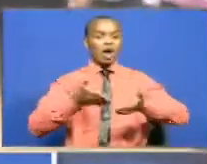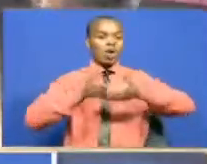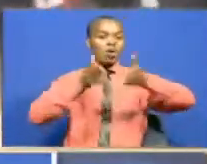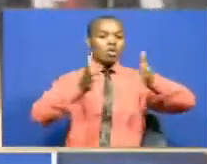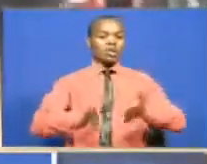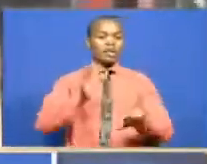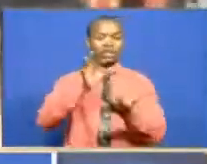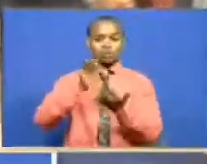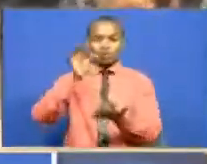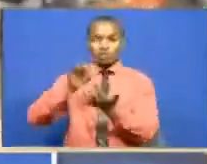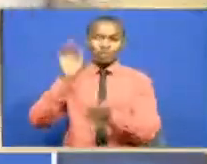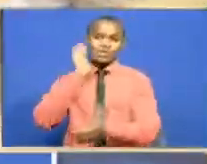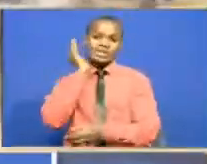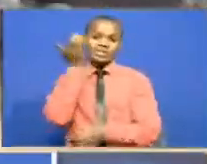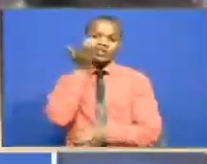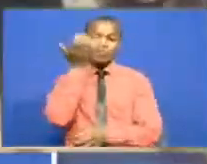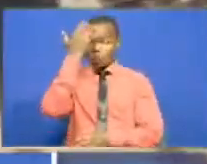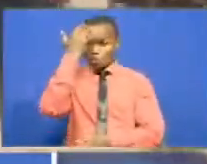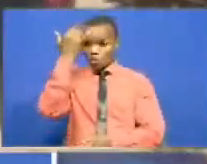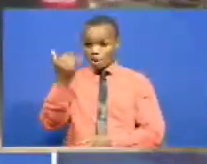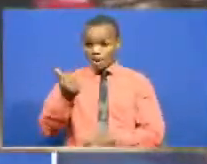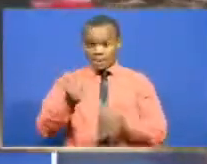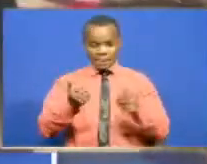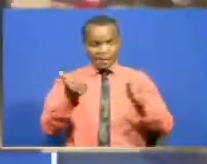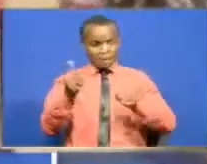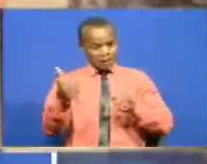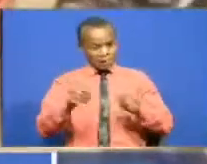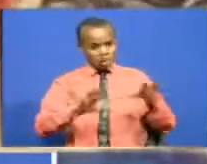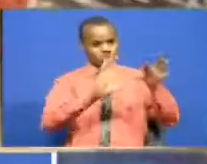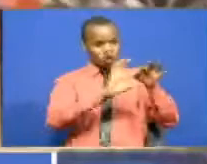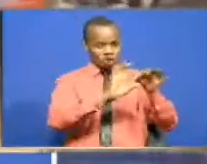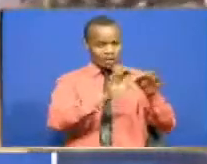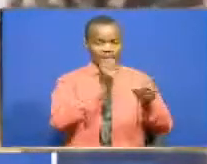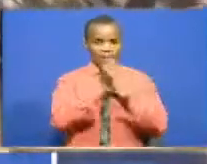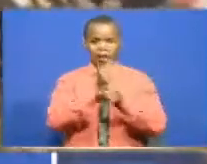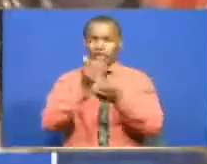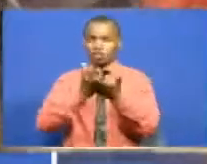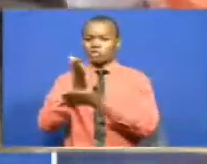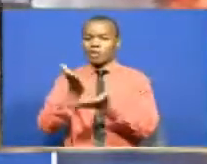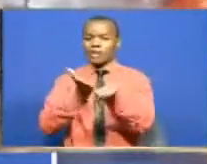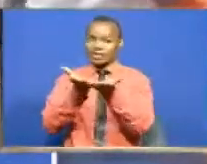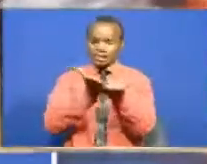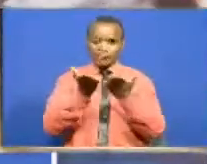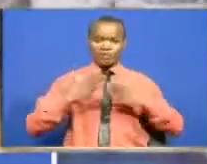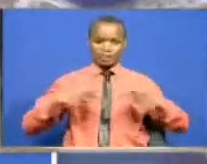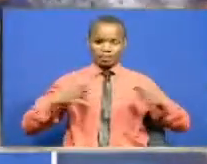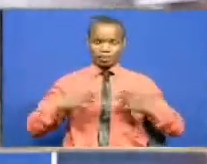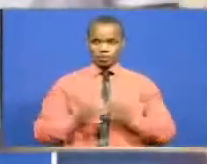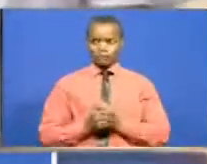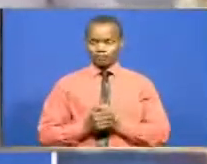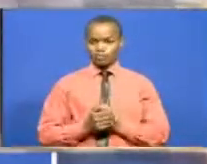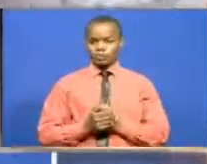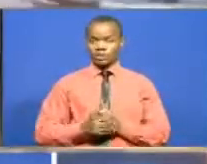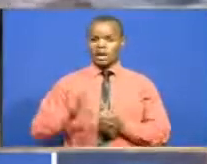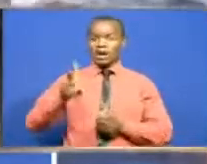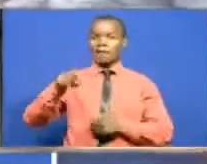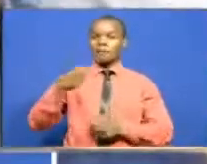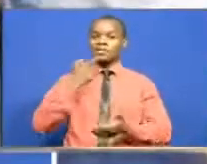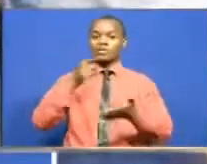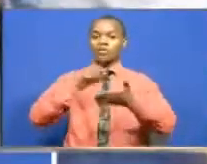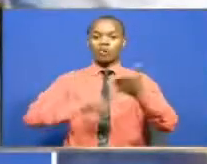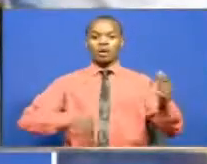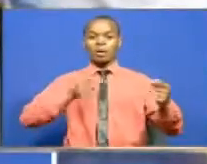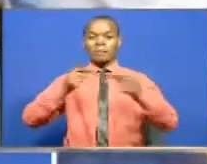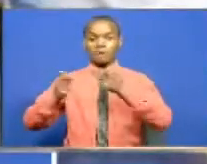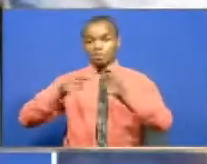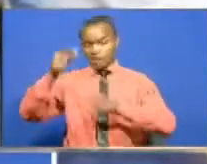kwa kukosa kuungana ili kuhakikisha wakazi wanapata huduma. Guyo alisema kwamba mizozo isiyokoma baina ya gavana Mohamed